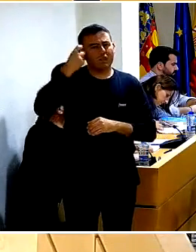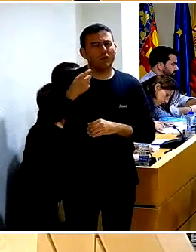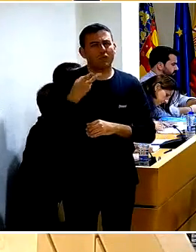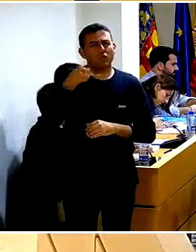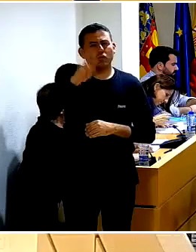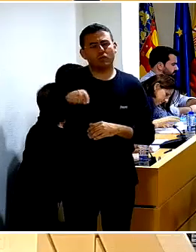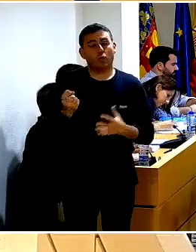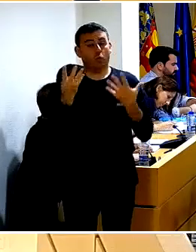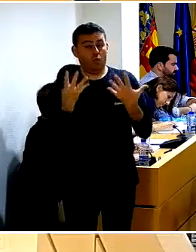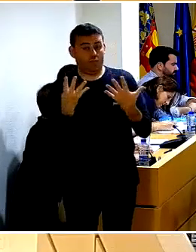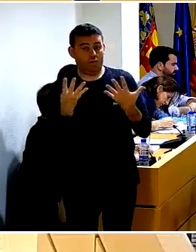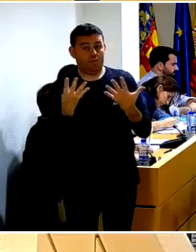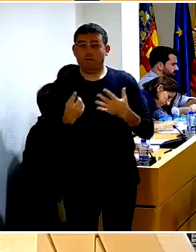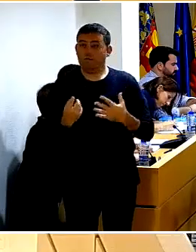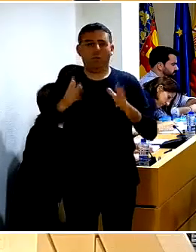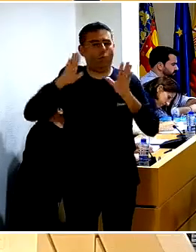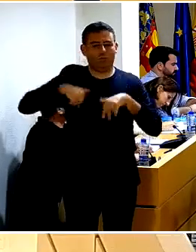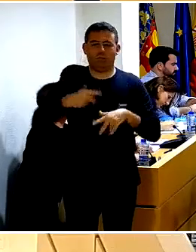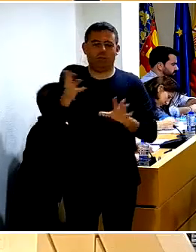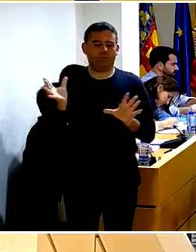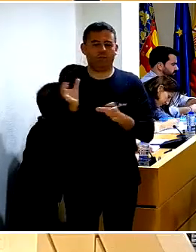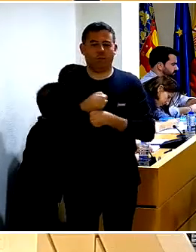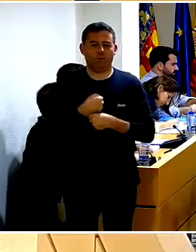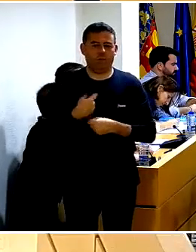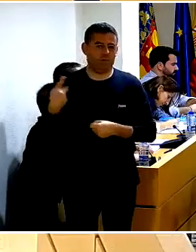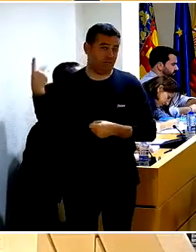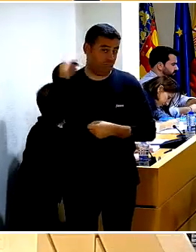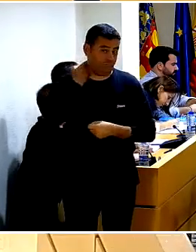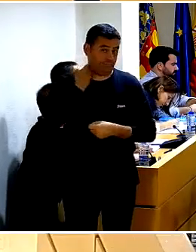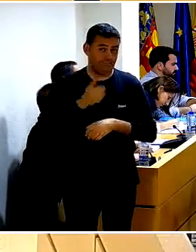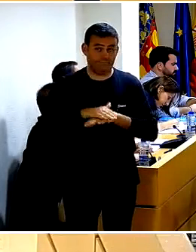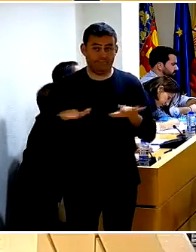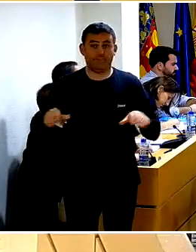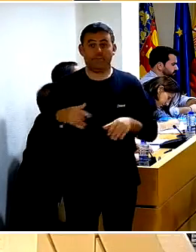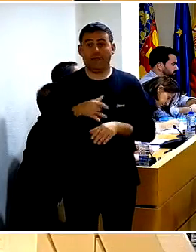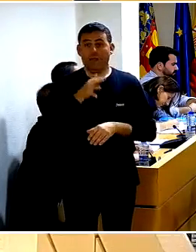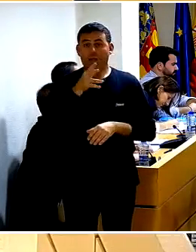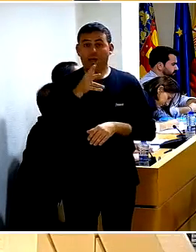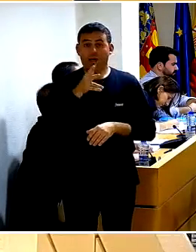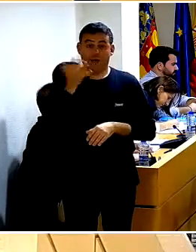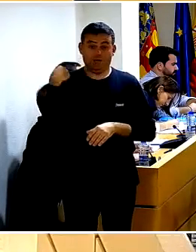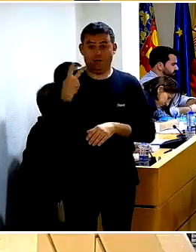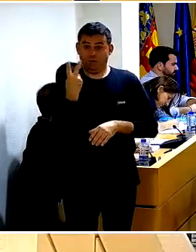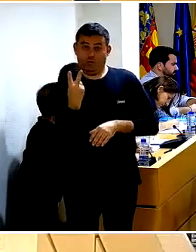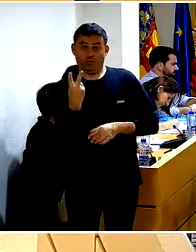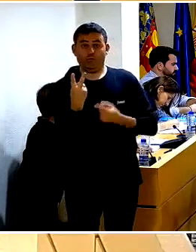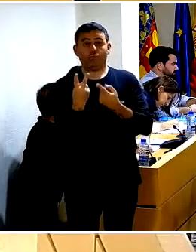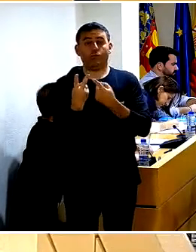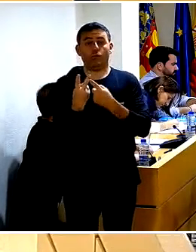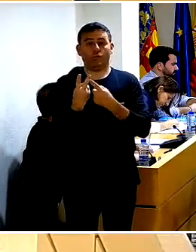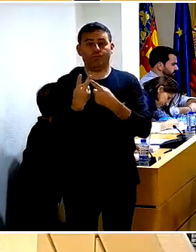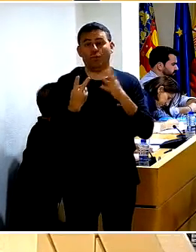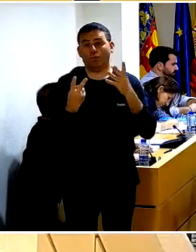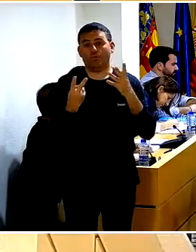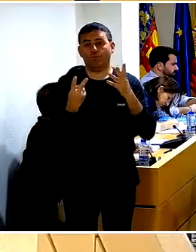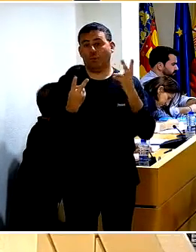i des d'aleshores només que tenim un treballador, un enginyer industrial en l'ajuntament. I és un dels tants departaments